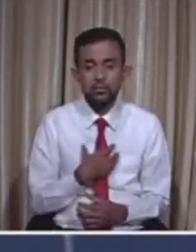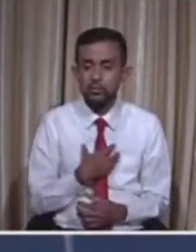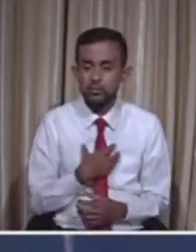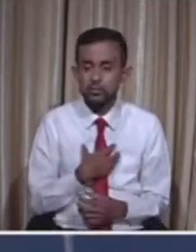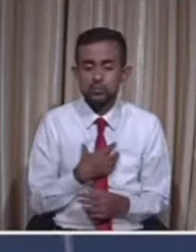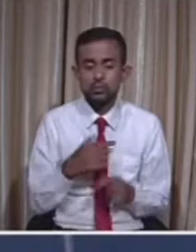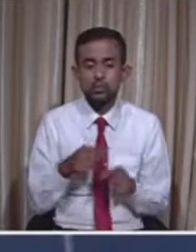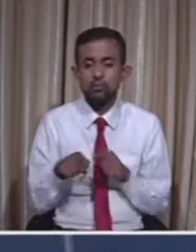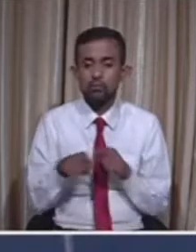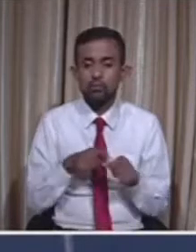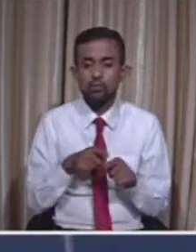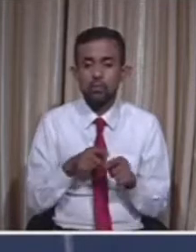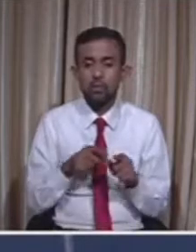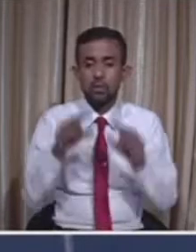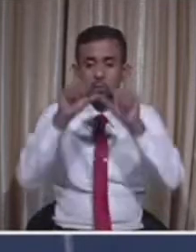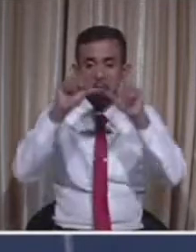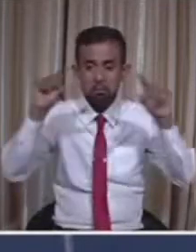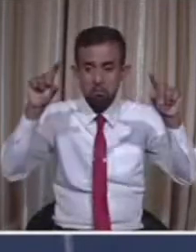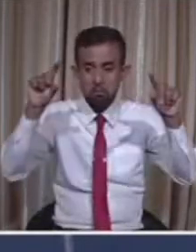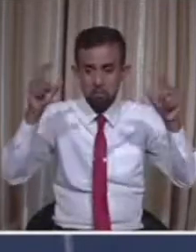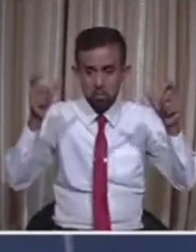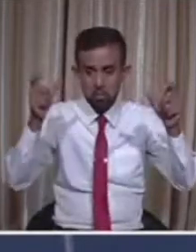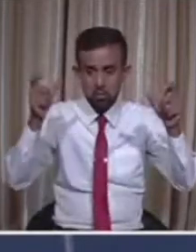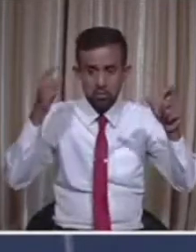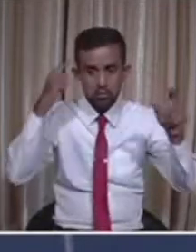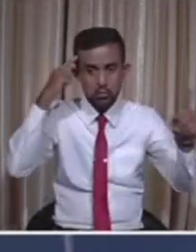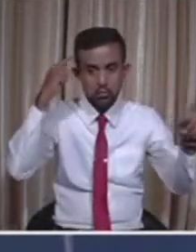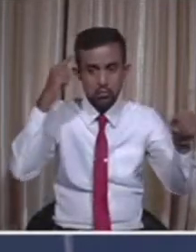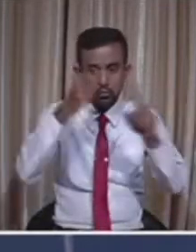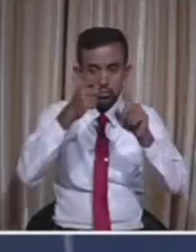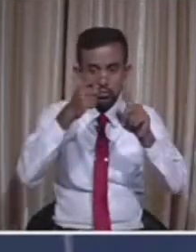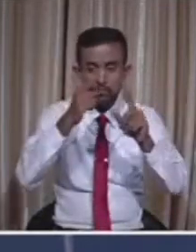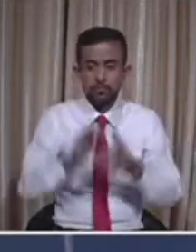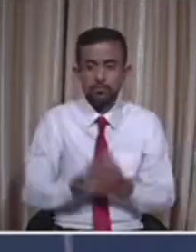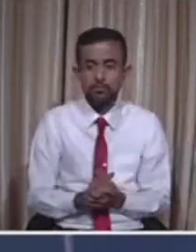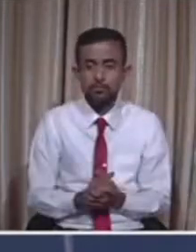daayaka maatrukawakata adalawa